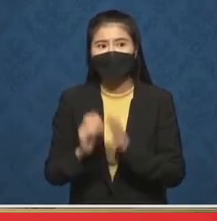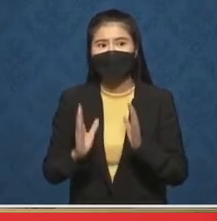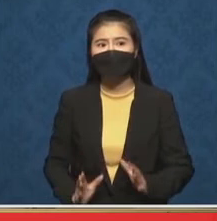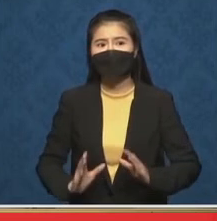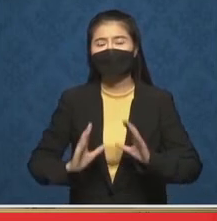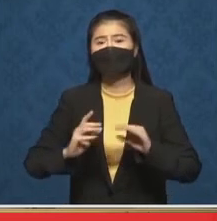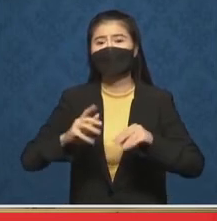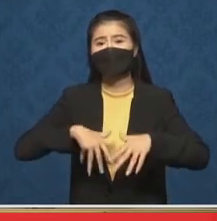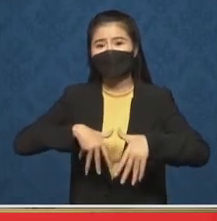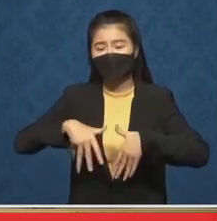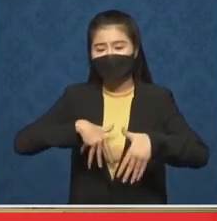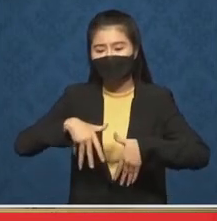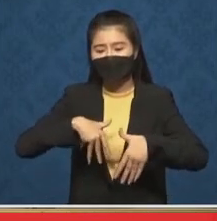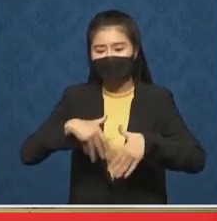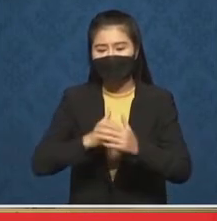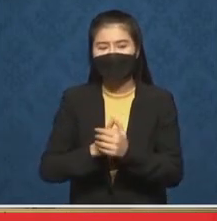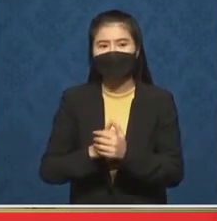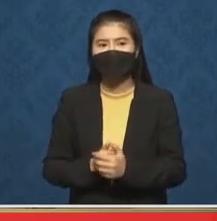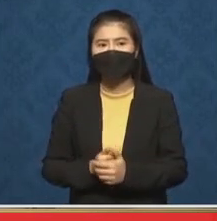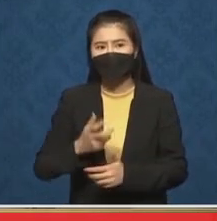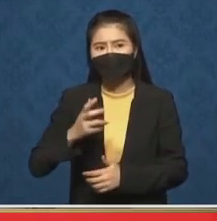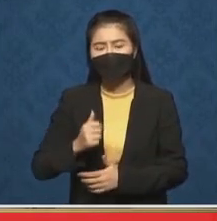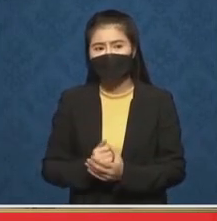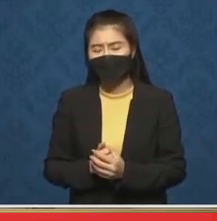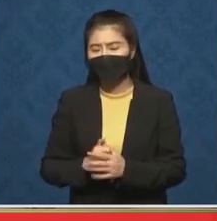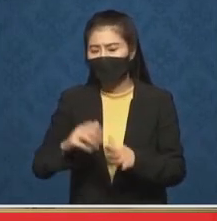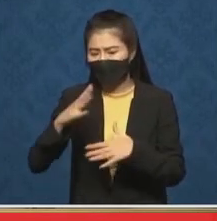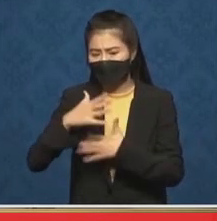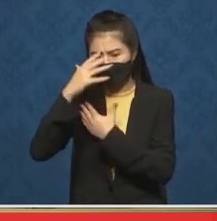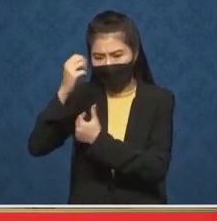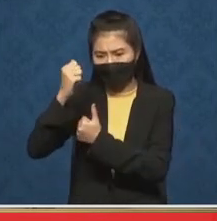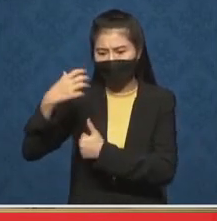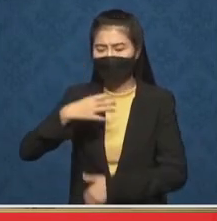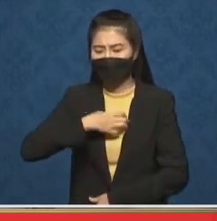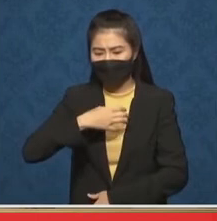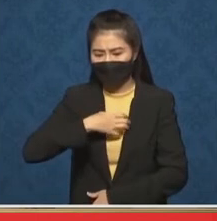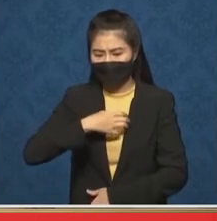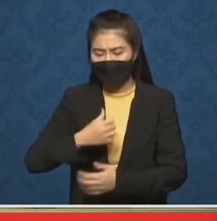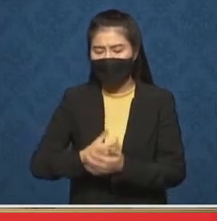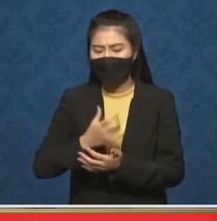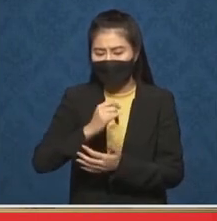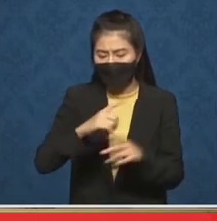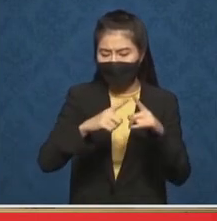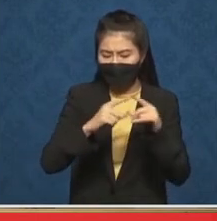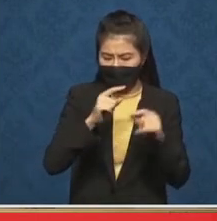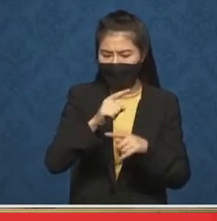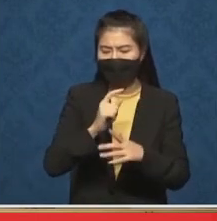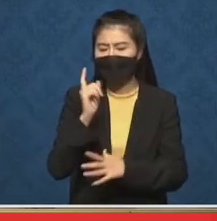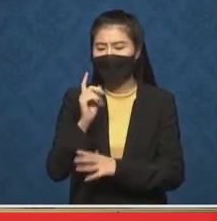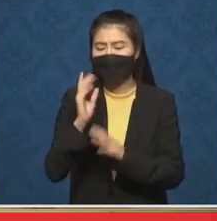นเปลี่ยนบางเรื่องที่สมควรจะตองให้ประชาชนรู้บางเรื่องทไม่จะเปนตปิด